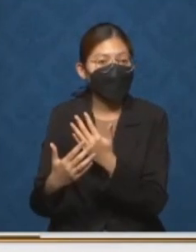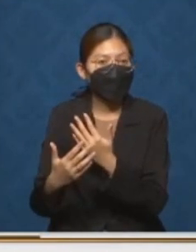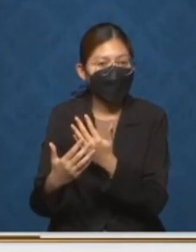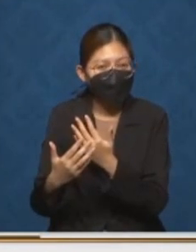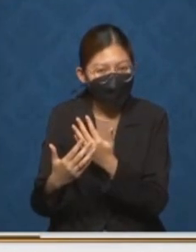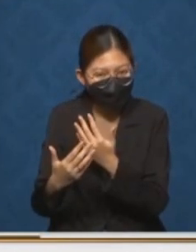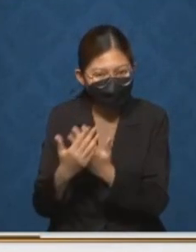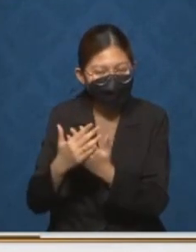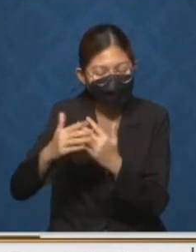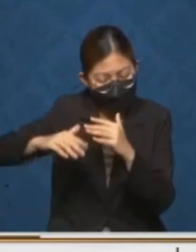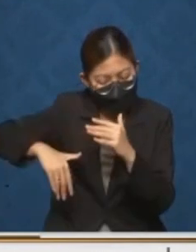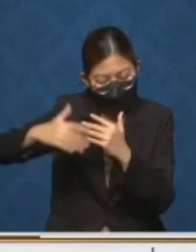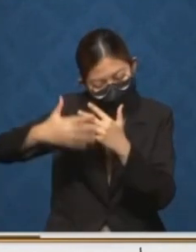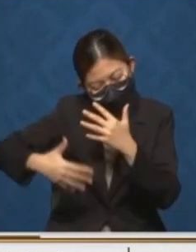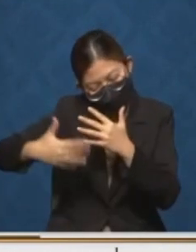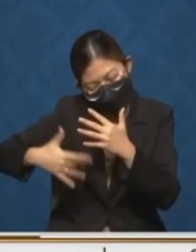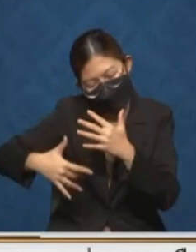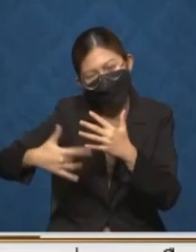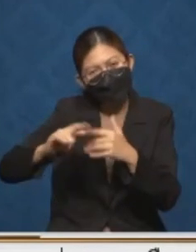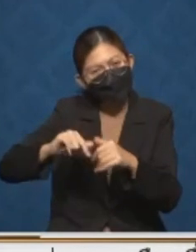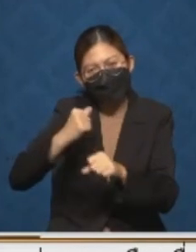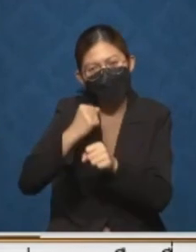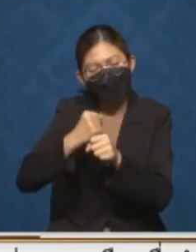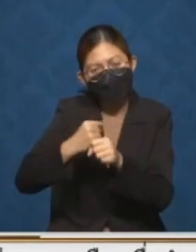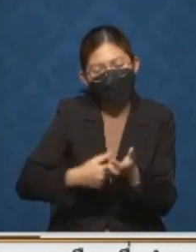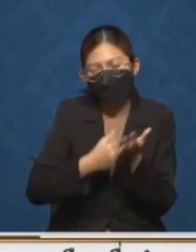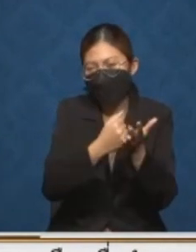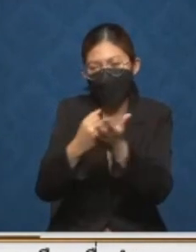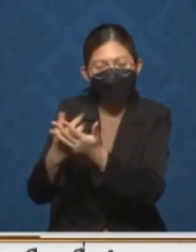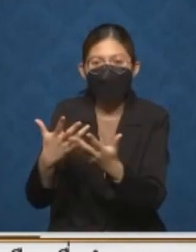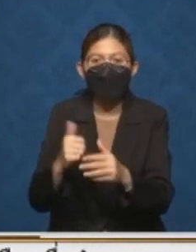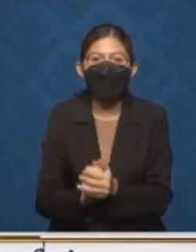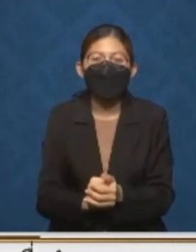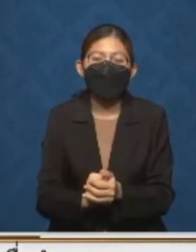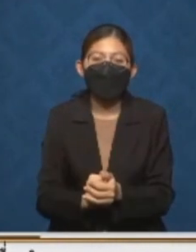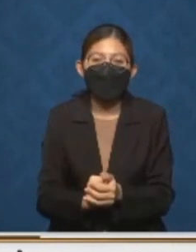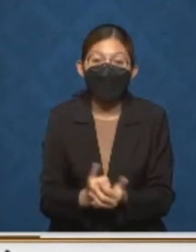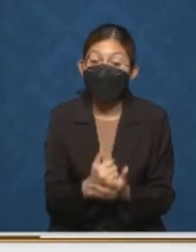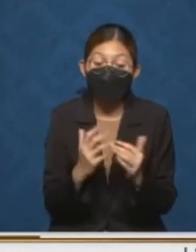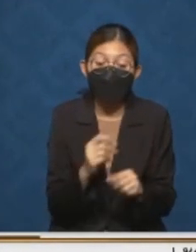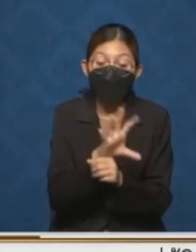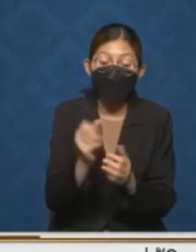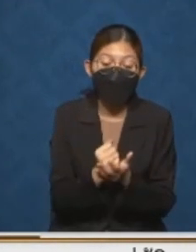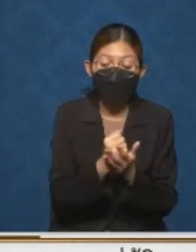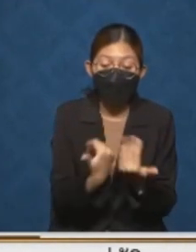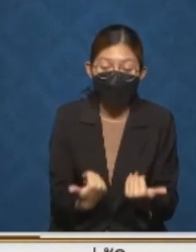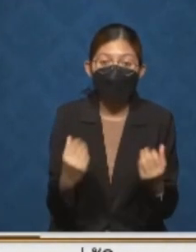ถ้ายตารางจริ ไม่คอยเหผลงานอะไรชดเจนเลยครัวากระสวพัฒนาสัคมช่วยเหอชาวบ้านยามโควิอะไรบ้